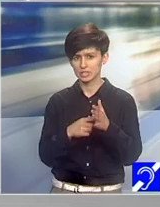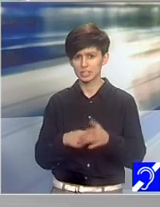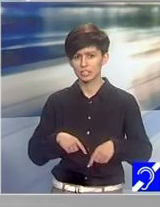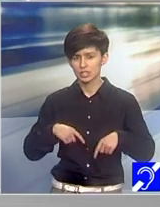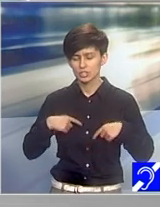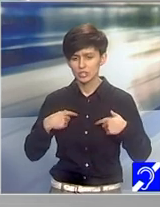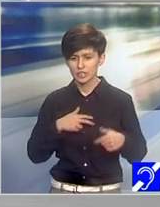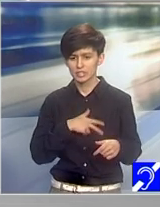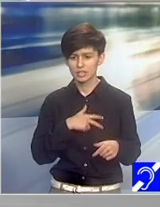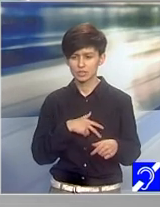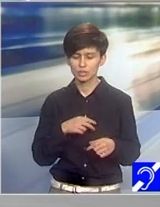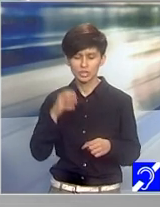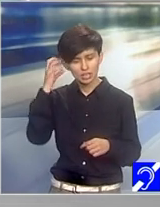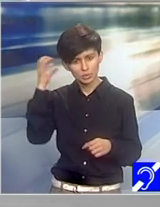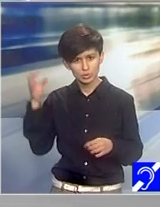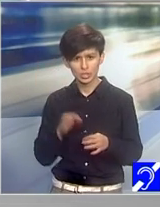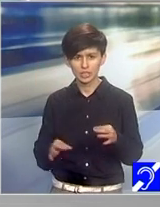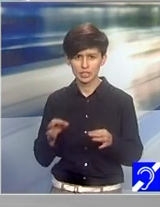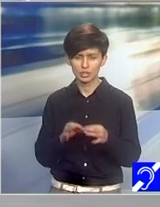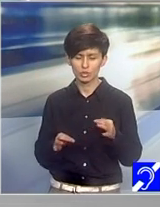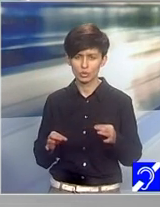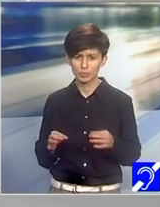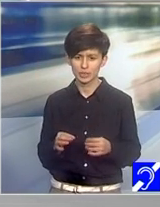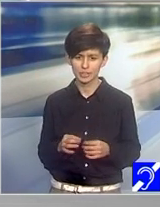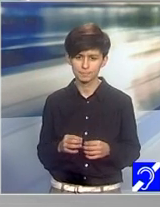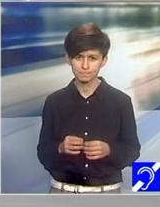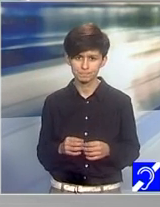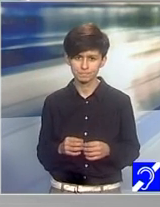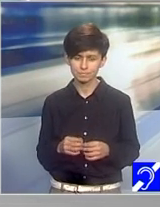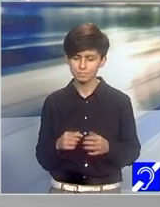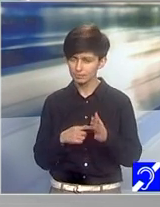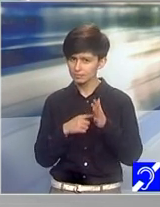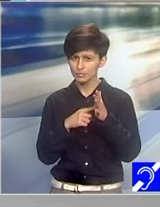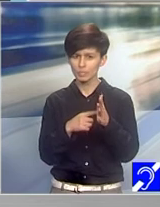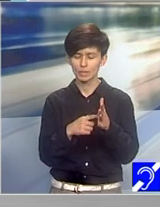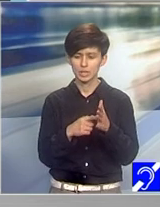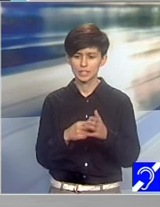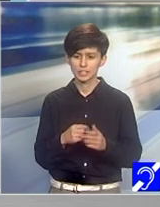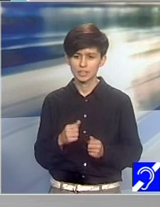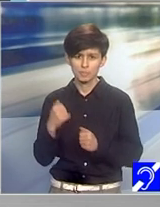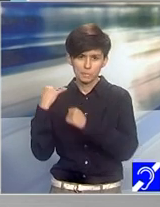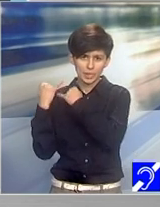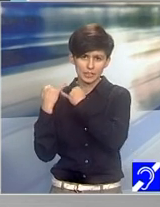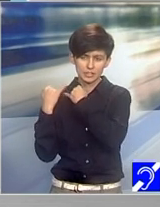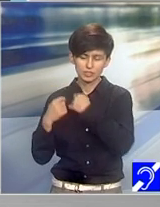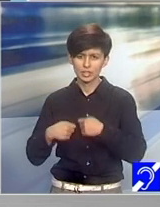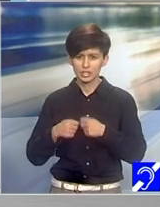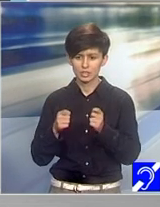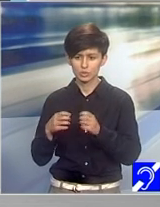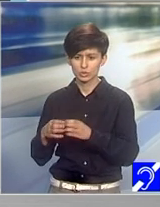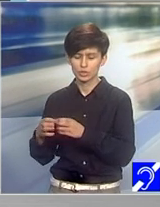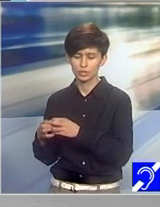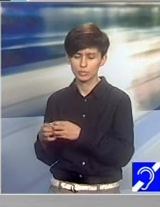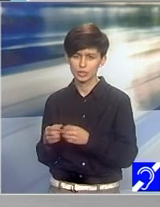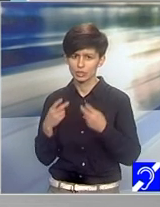socială, culturală, viața cotidiană, să ilustrăm atât când ne-a stat în putere istoria tuturor etniilor principale